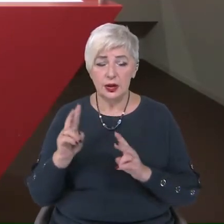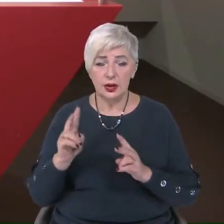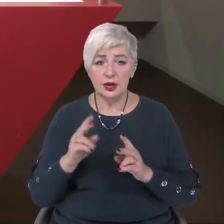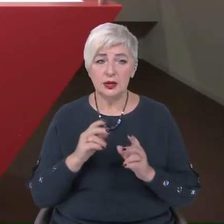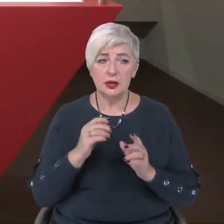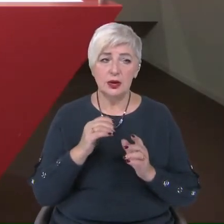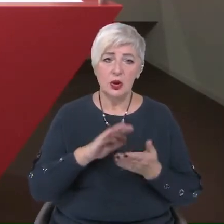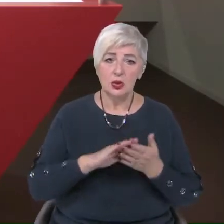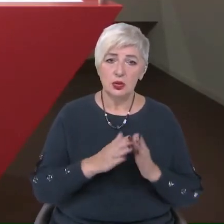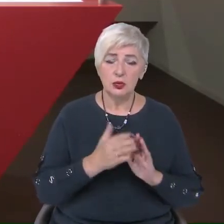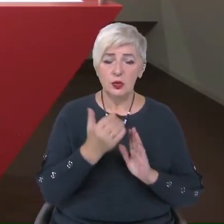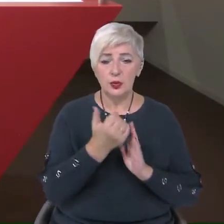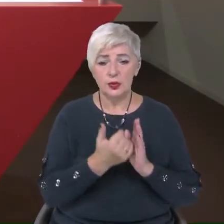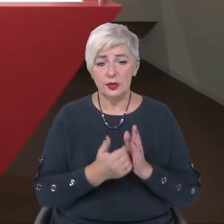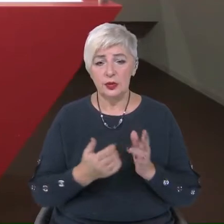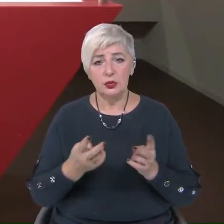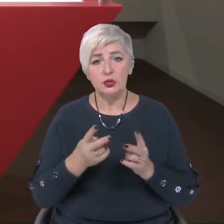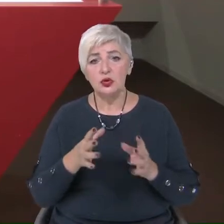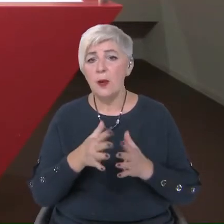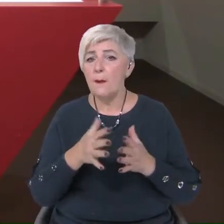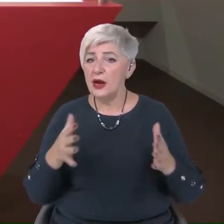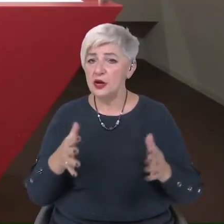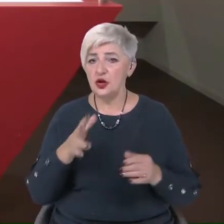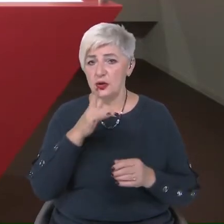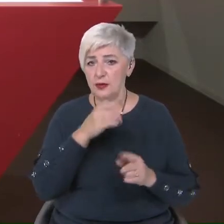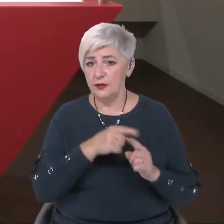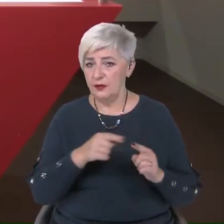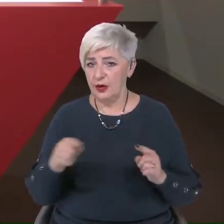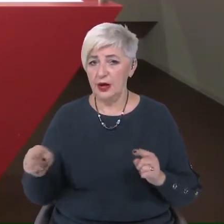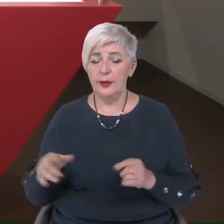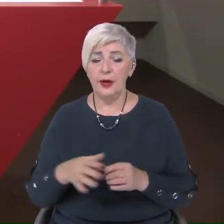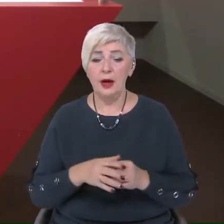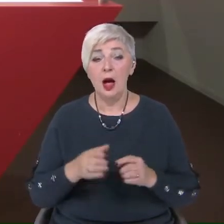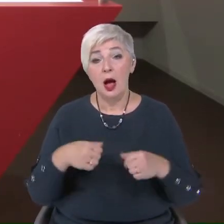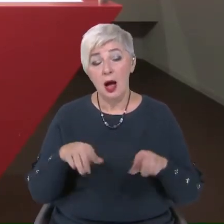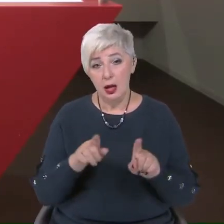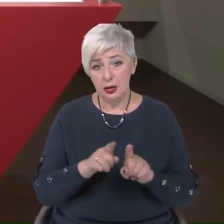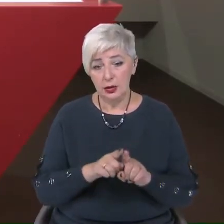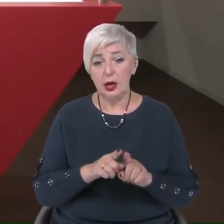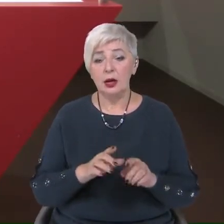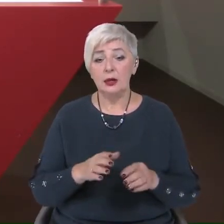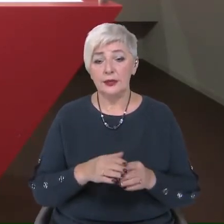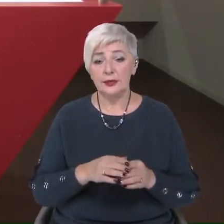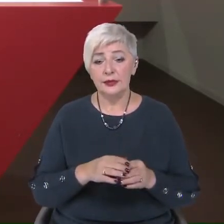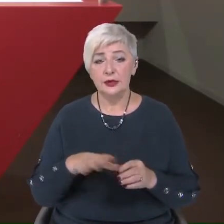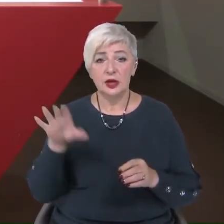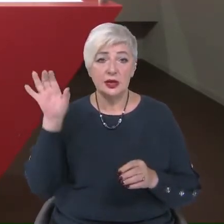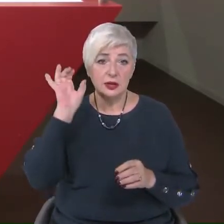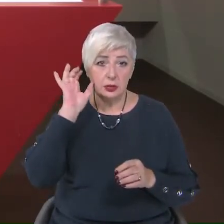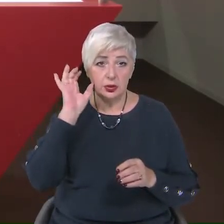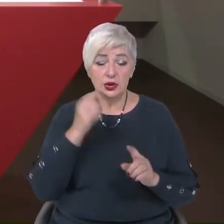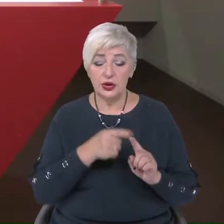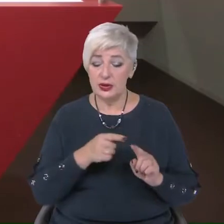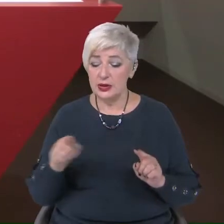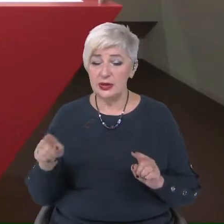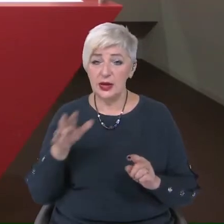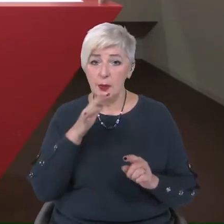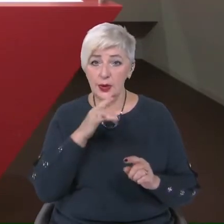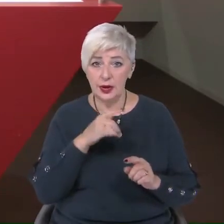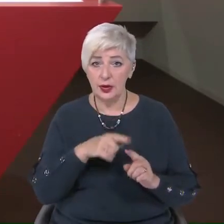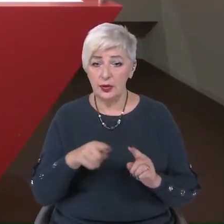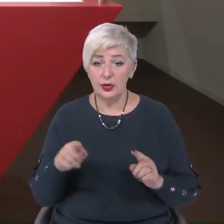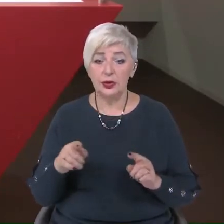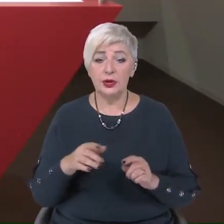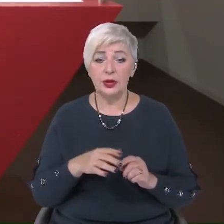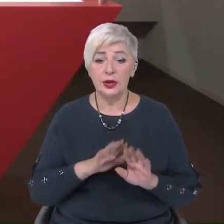програмування необхідно забагато більше термін навчання. А так, от слухачі за цей період